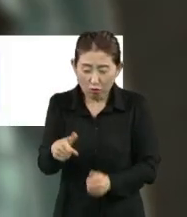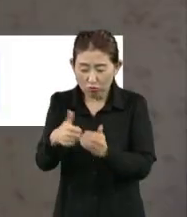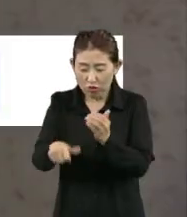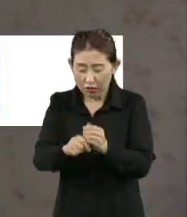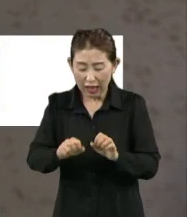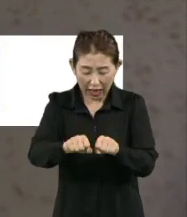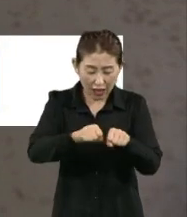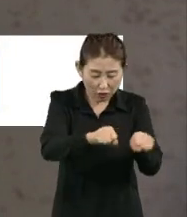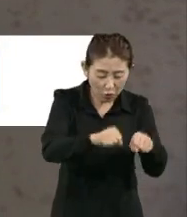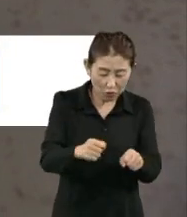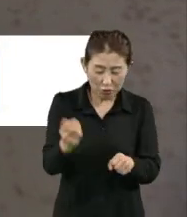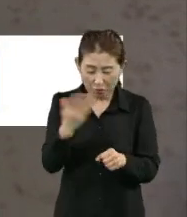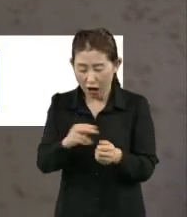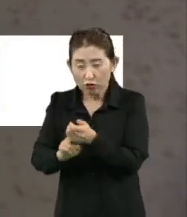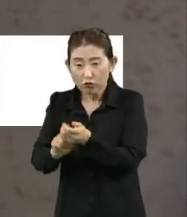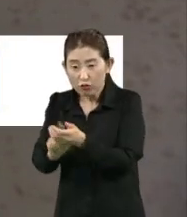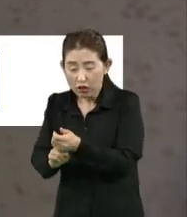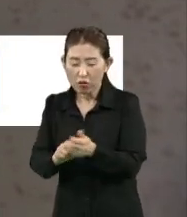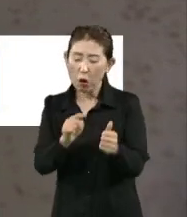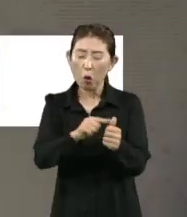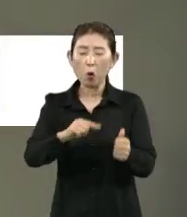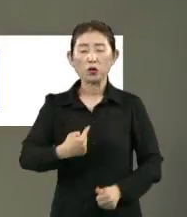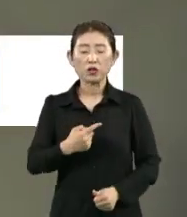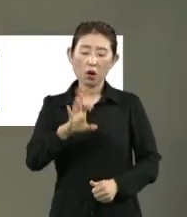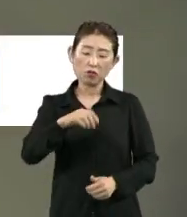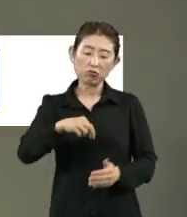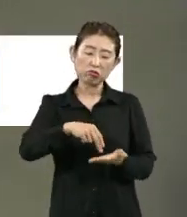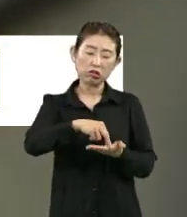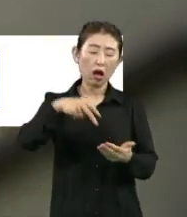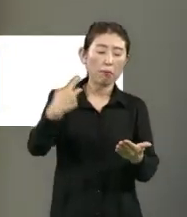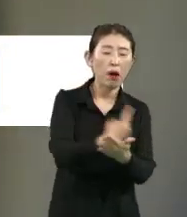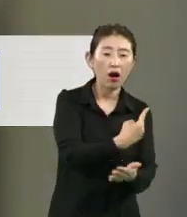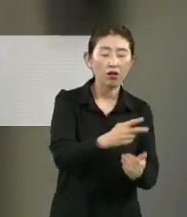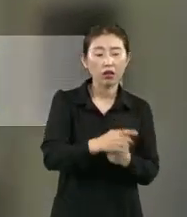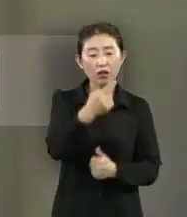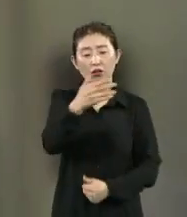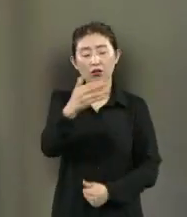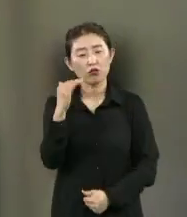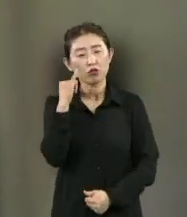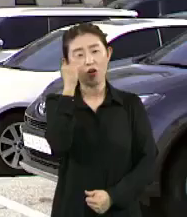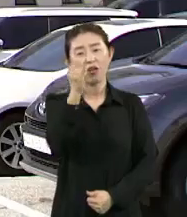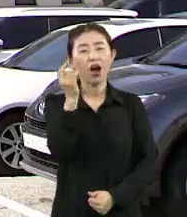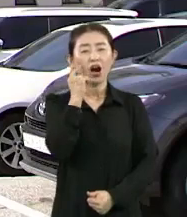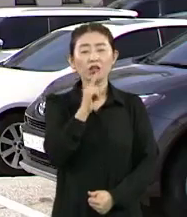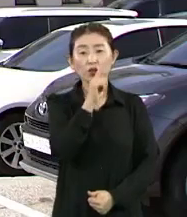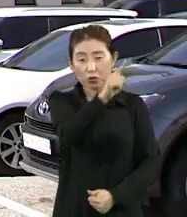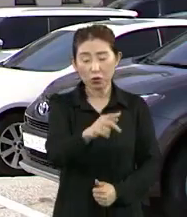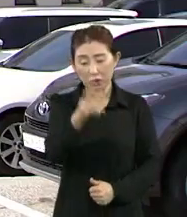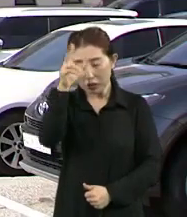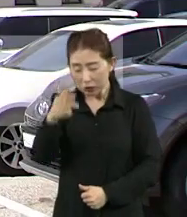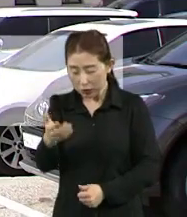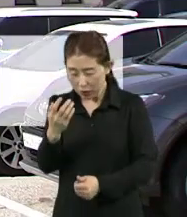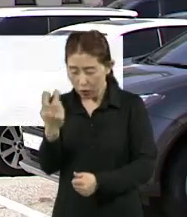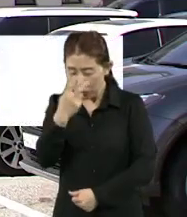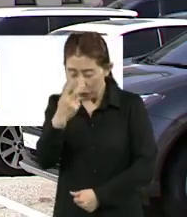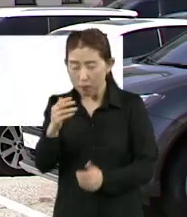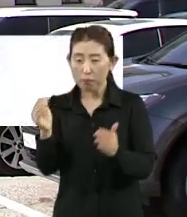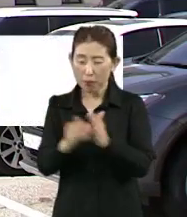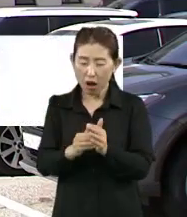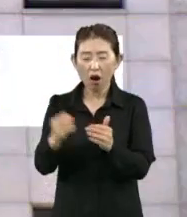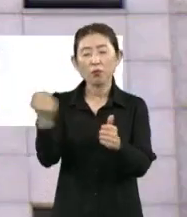치운 뒤 A군이 화장실에서 넘어져 다쳤다며 낙상으로 119에 신고한 겁니다. 이후 경찰 수사로 폭행 사실이